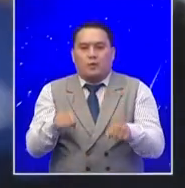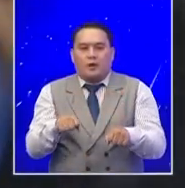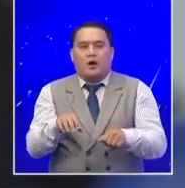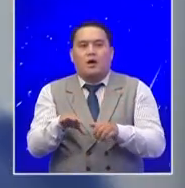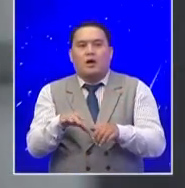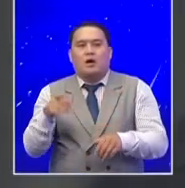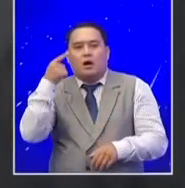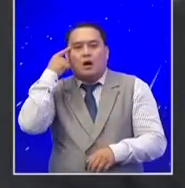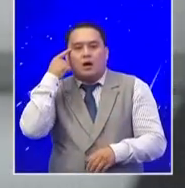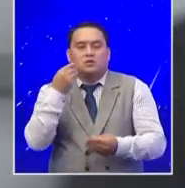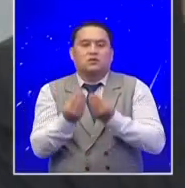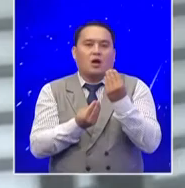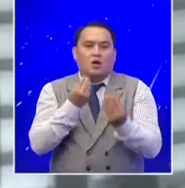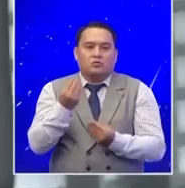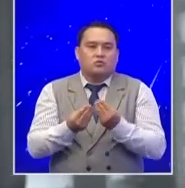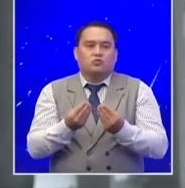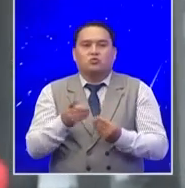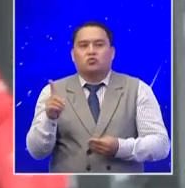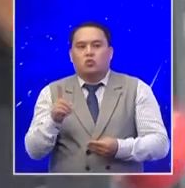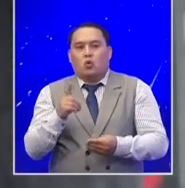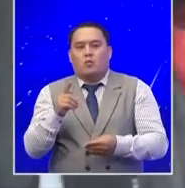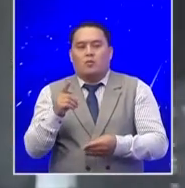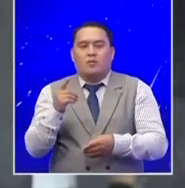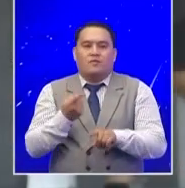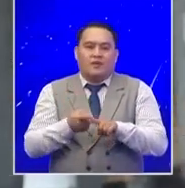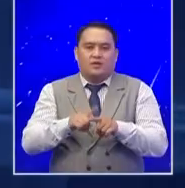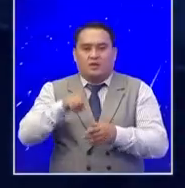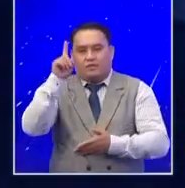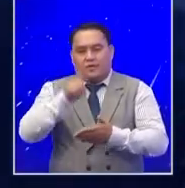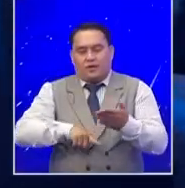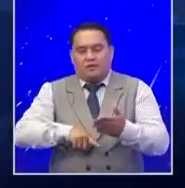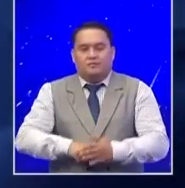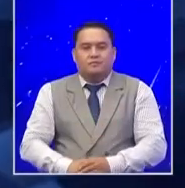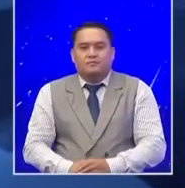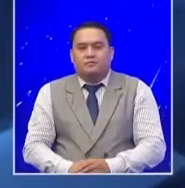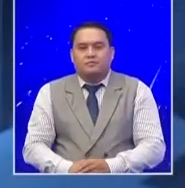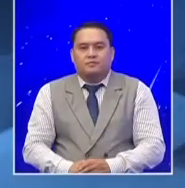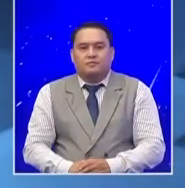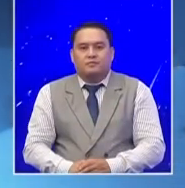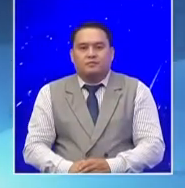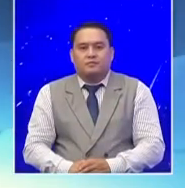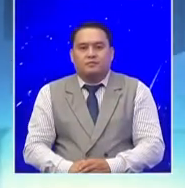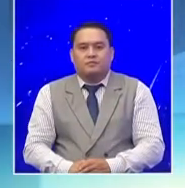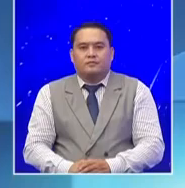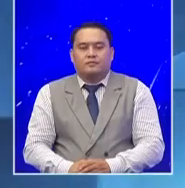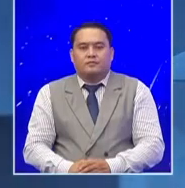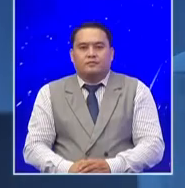отбор на азиатские спортивные игры, сомнений в том, что им удастся пробиться и в этот раз, нет. Алексей Цой, Блэк Утыпай, телеканал ЖТСУ.